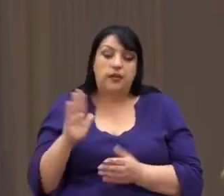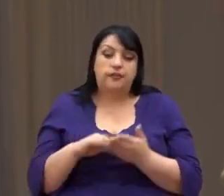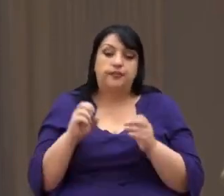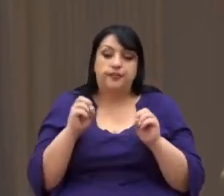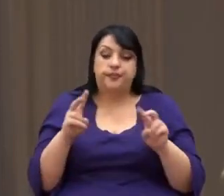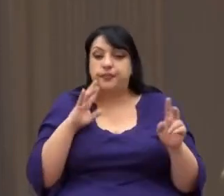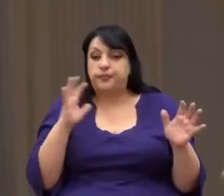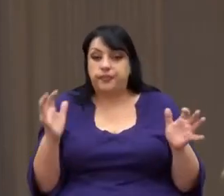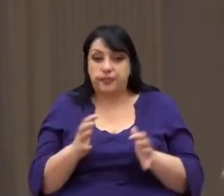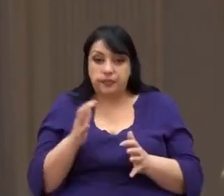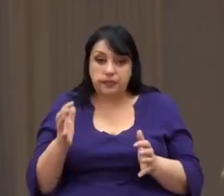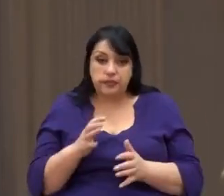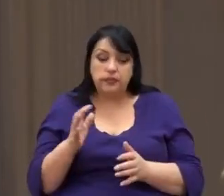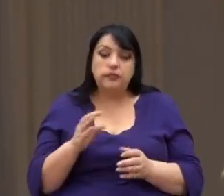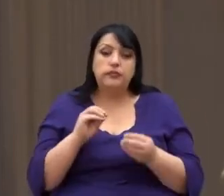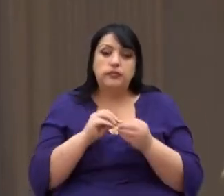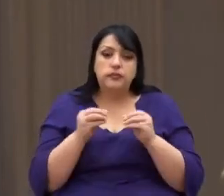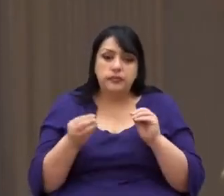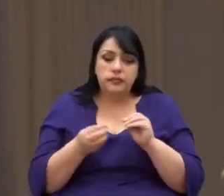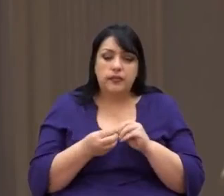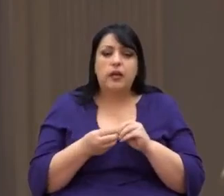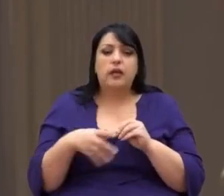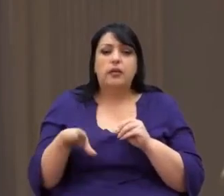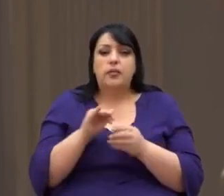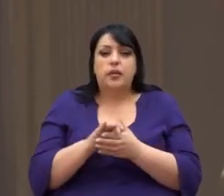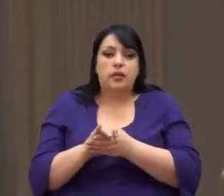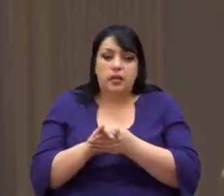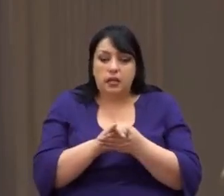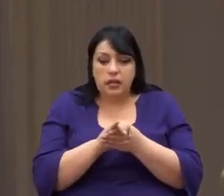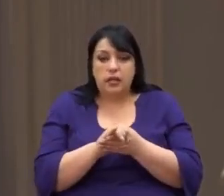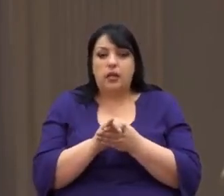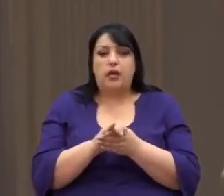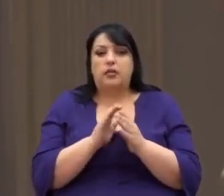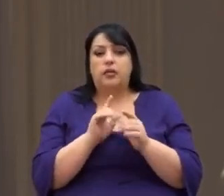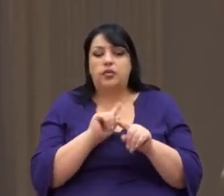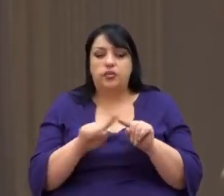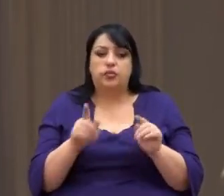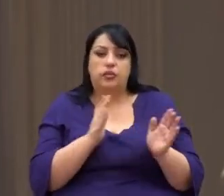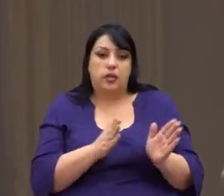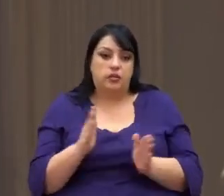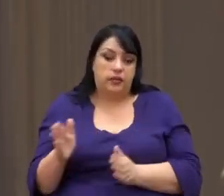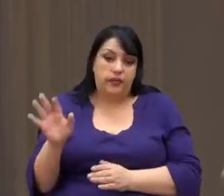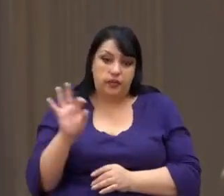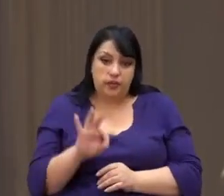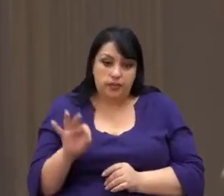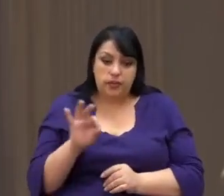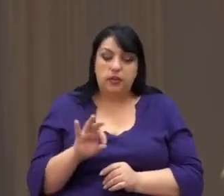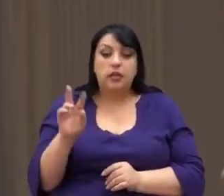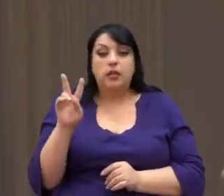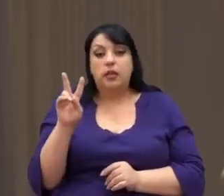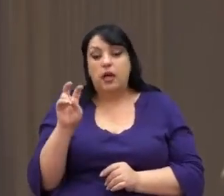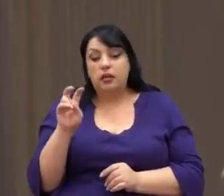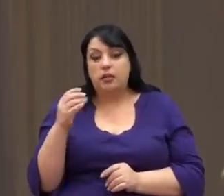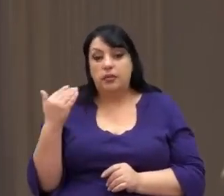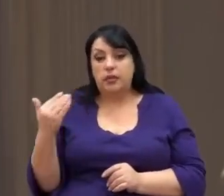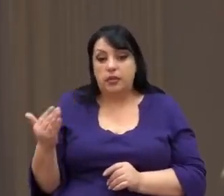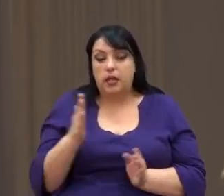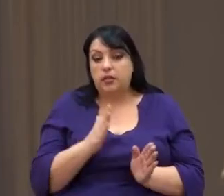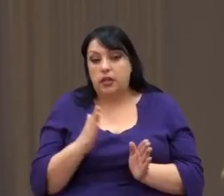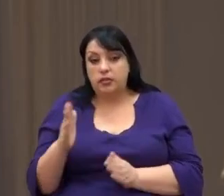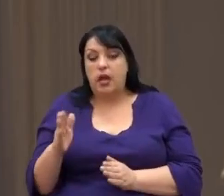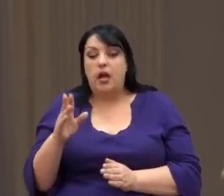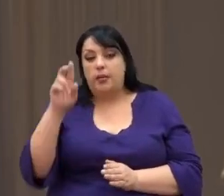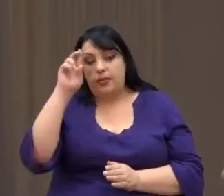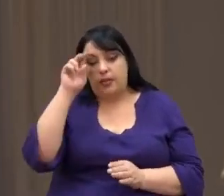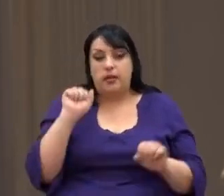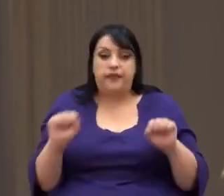ապահովումն ու Ղարաբաղյան հիմնախնդրի խաղաղ եւ համապարփակ կարգավորումը։ Ղարաբաղյան հիմնախնդրի վերջնական կարգավորումը կառավարությունը